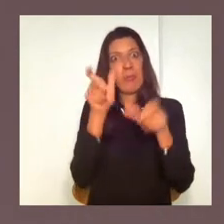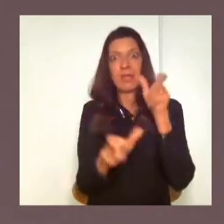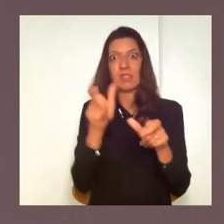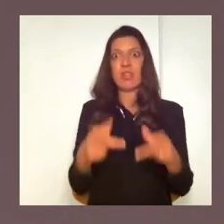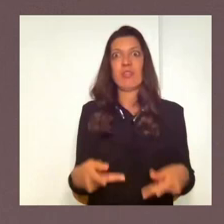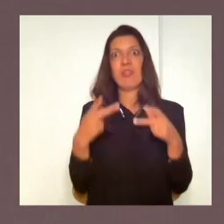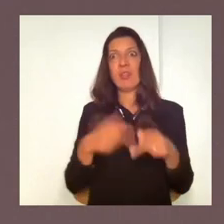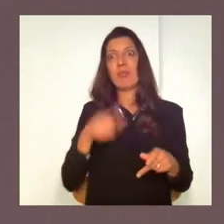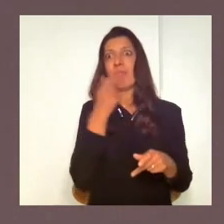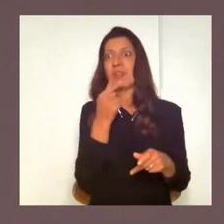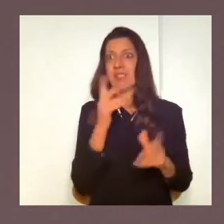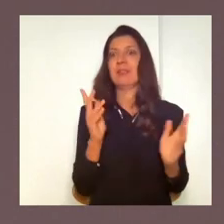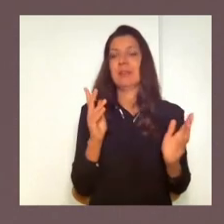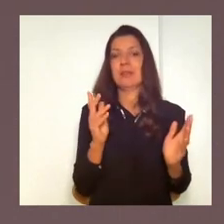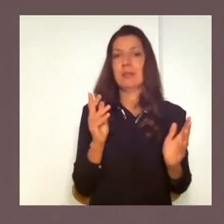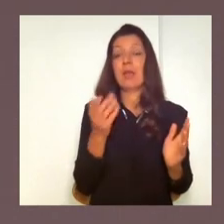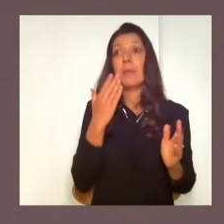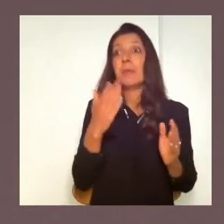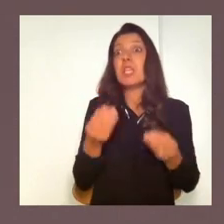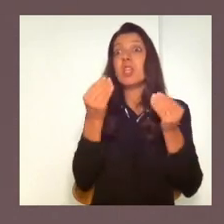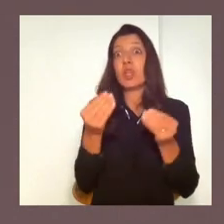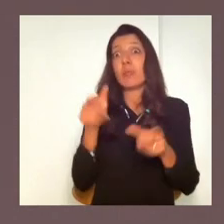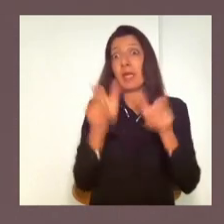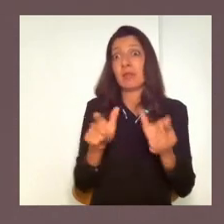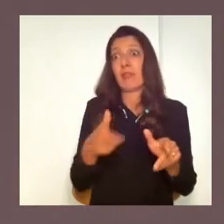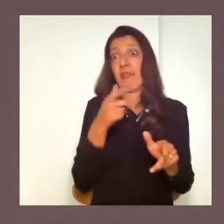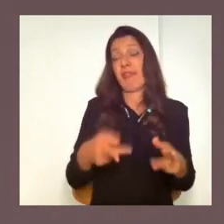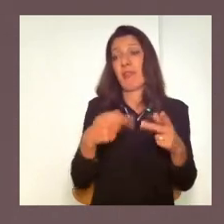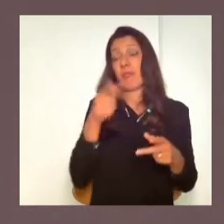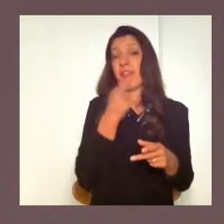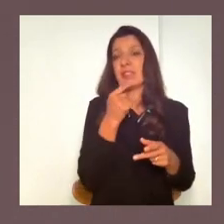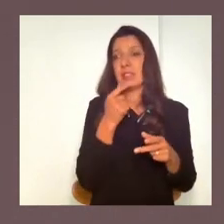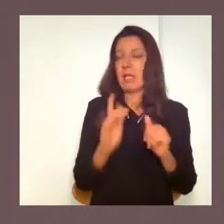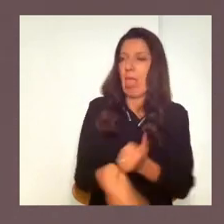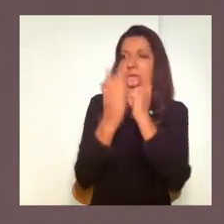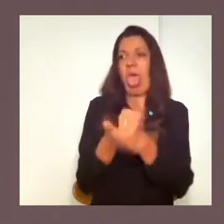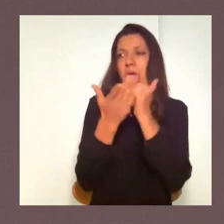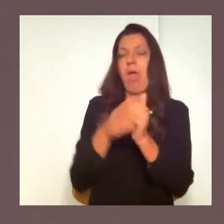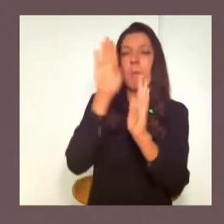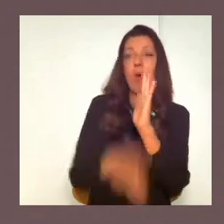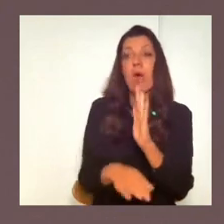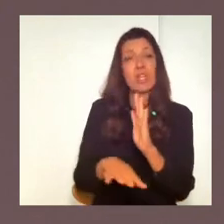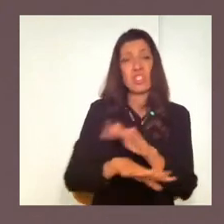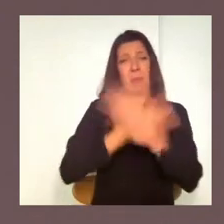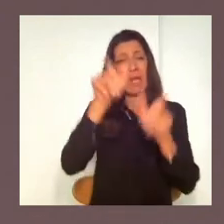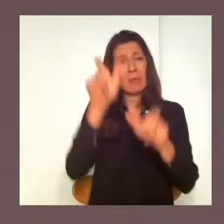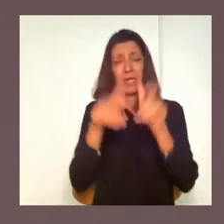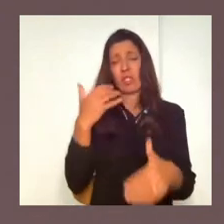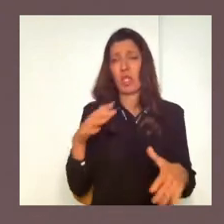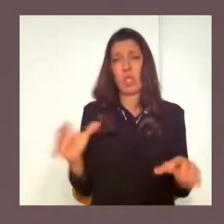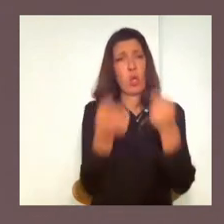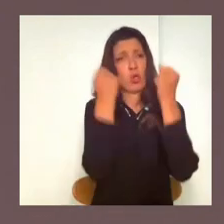bien, on va moins les assister. Il y a plein de personnes handicapées qui sont capables de faire plein de choses si on leur